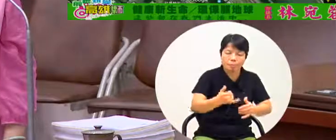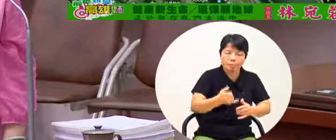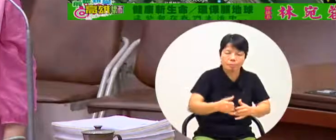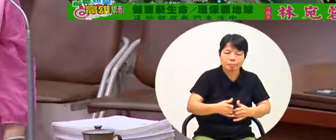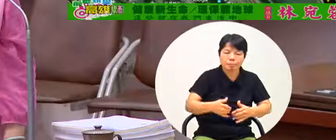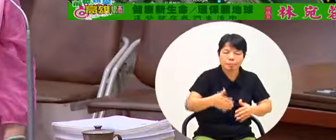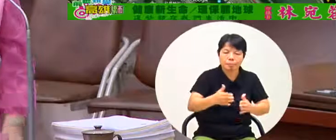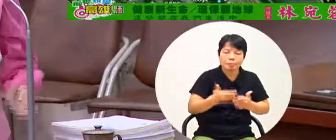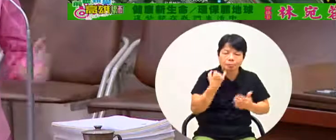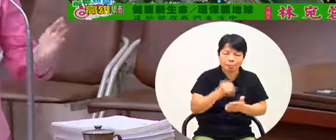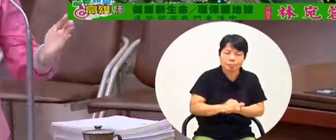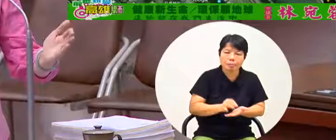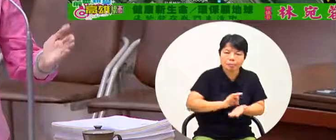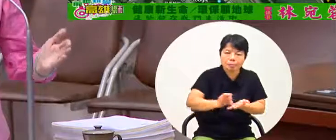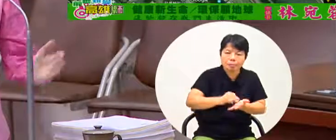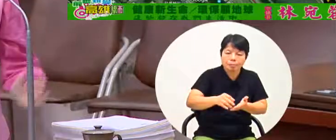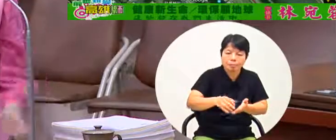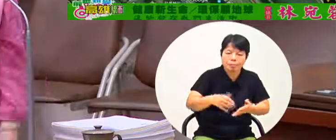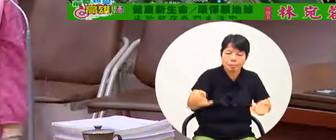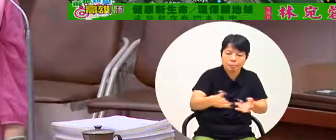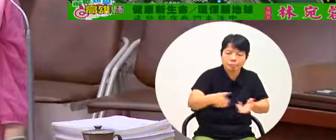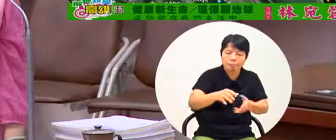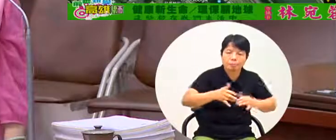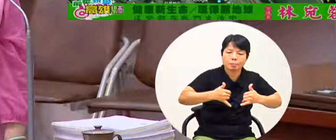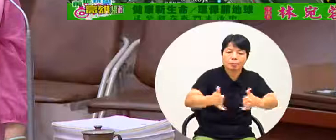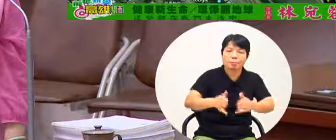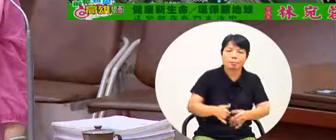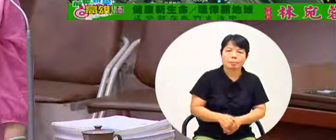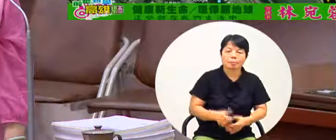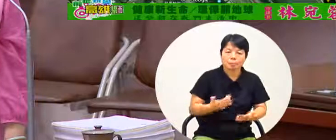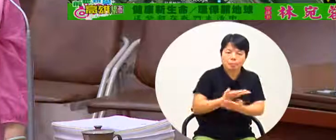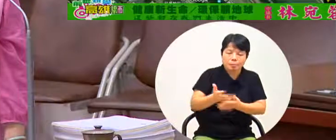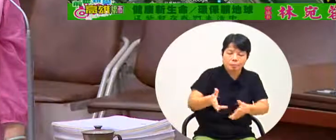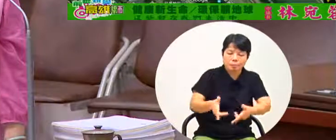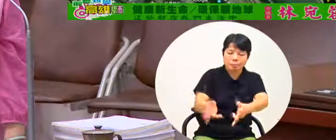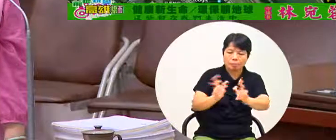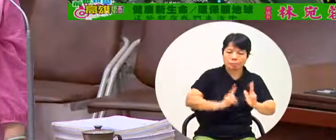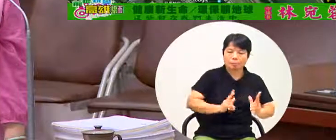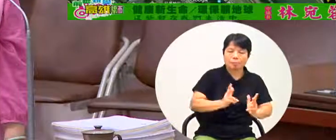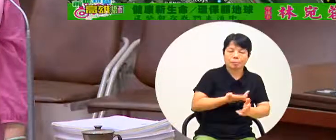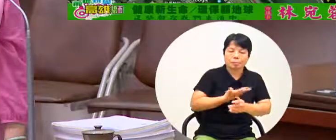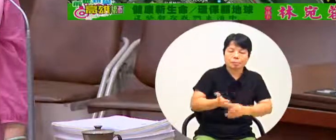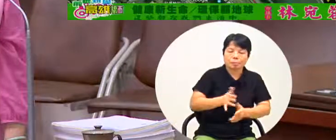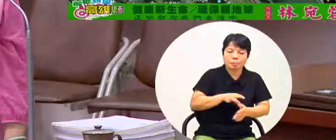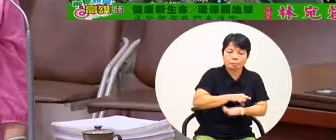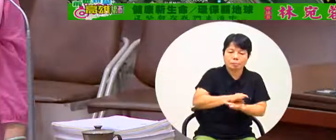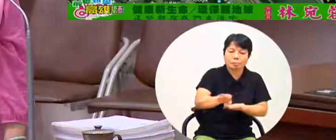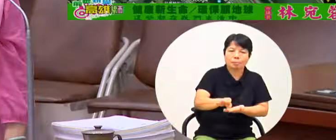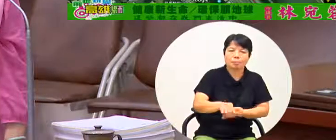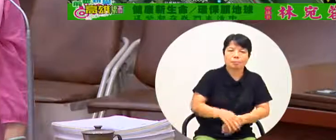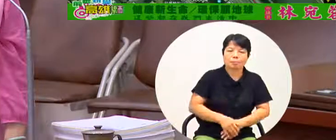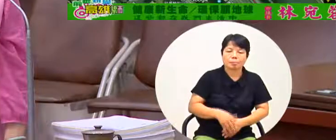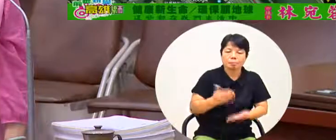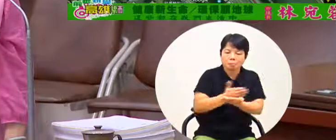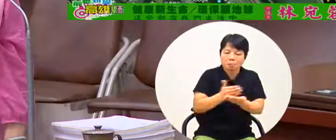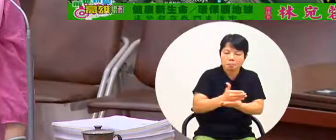汽车开大桥哈、哦？那可能说评估可能是对交通